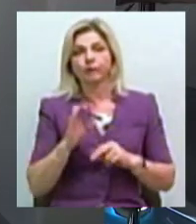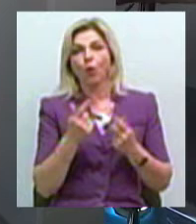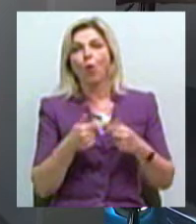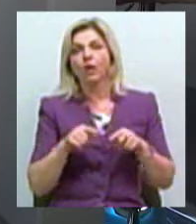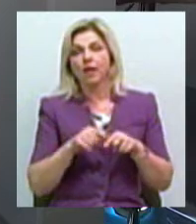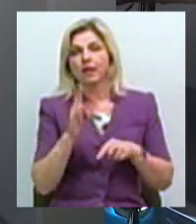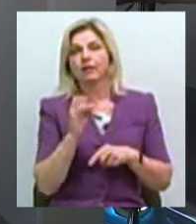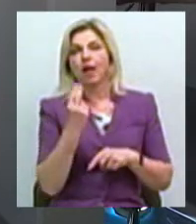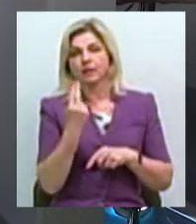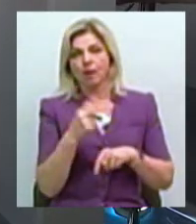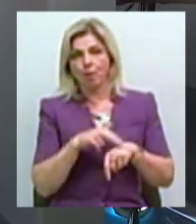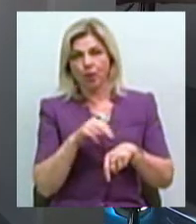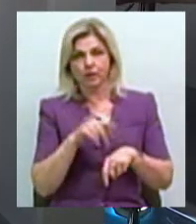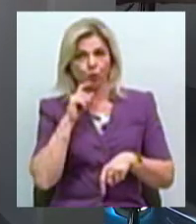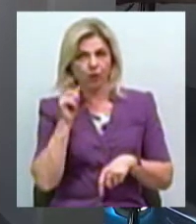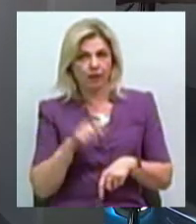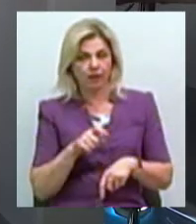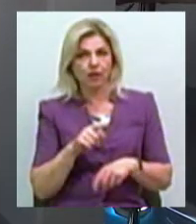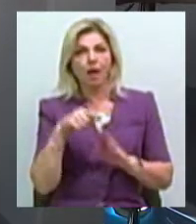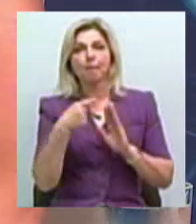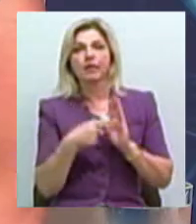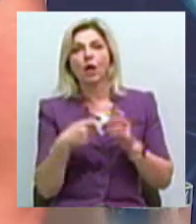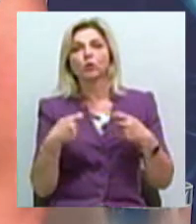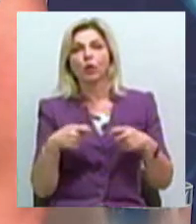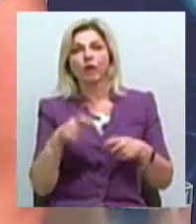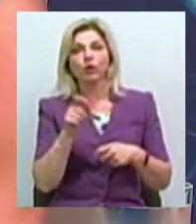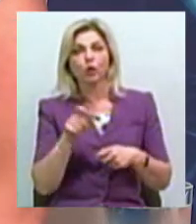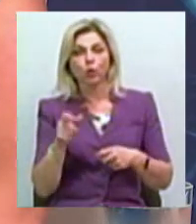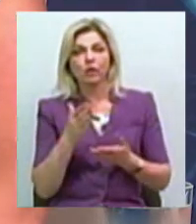поліції України, тому що питання торгівлі людьми – це є